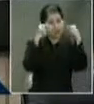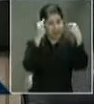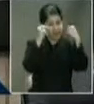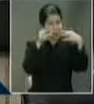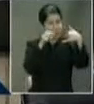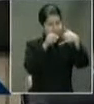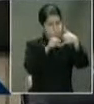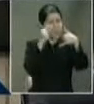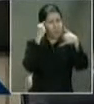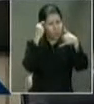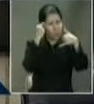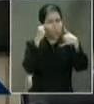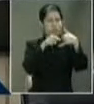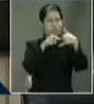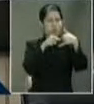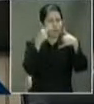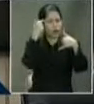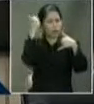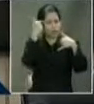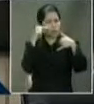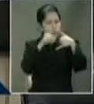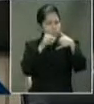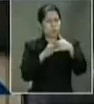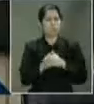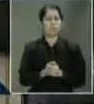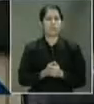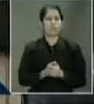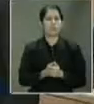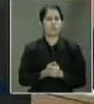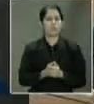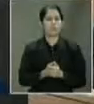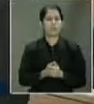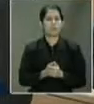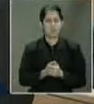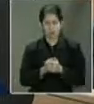กก่อนผมนะแต่เรื่องถูกทุบตีถูกไล่ผมก่อนท่านน่ะ